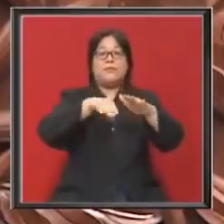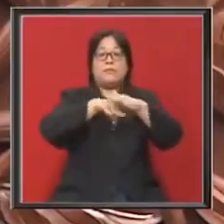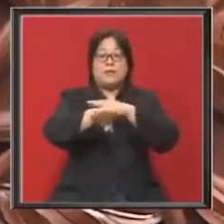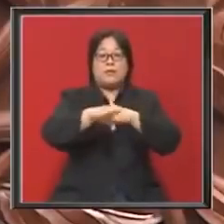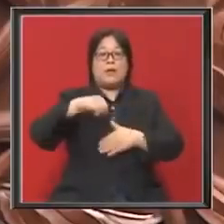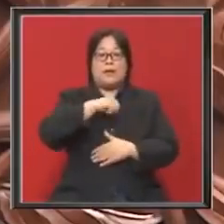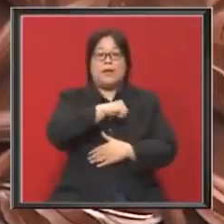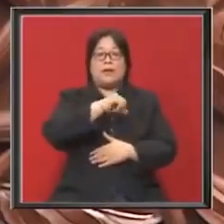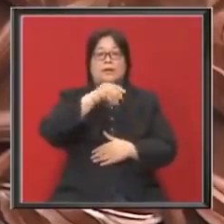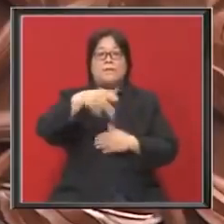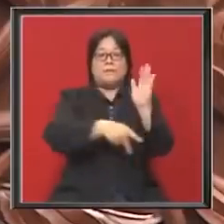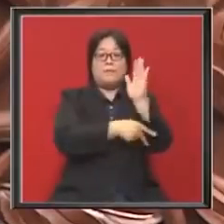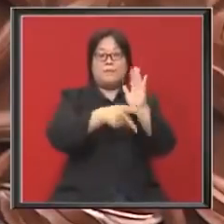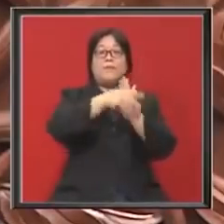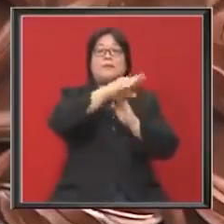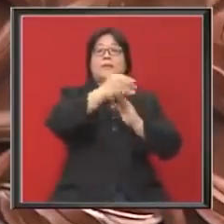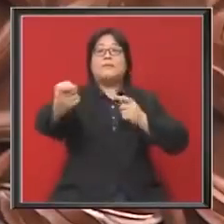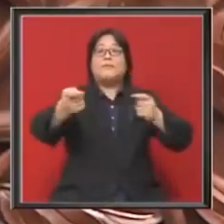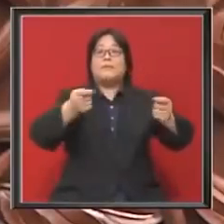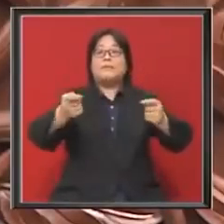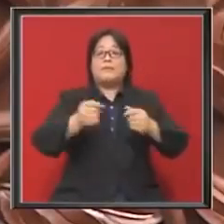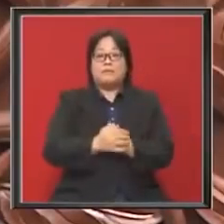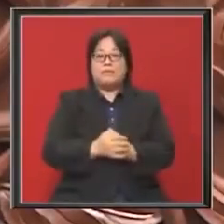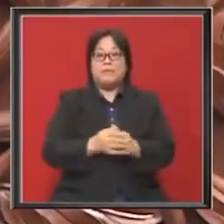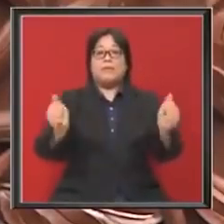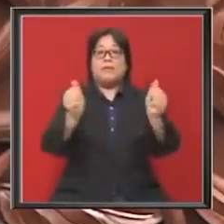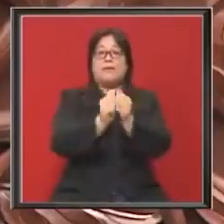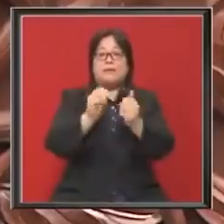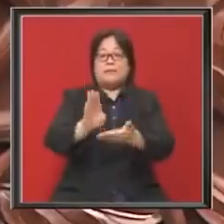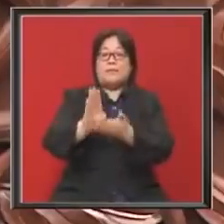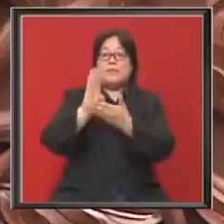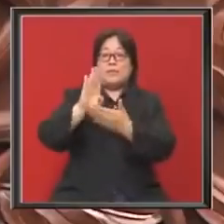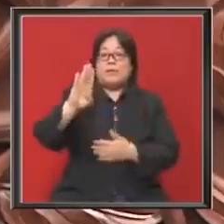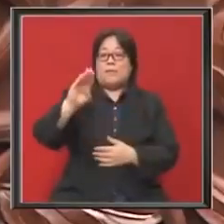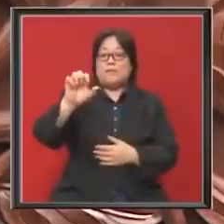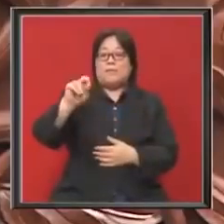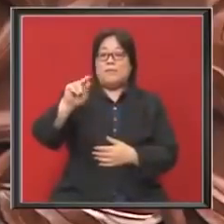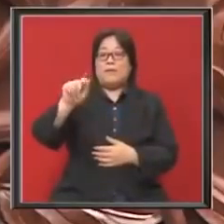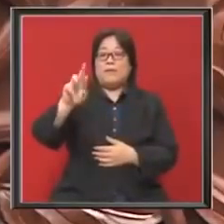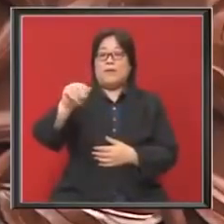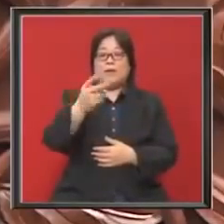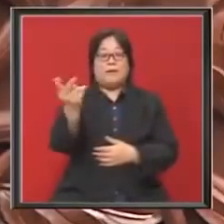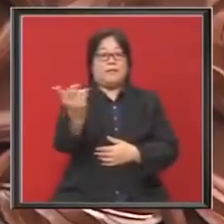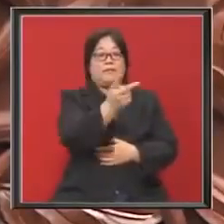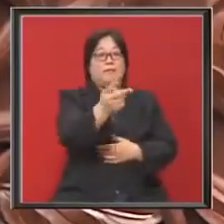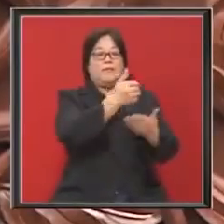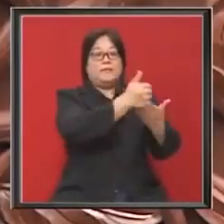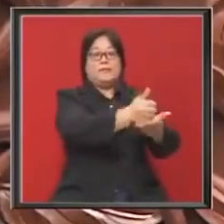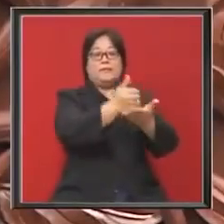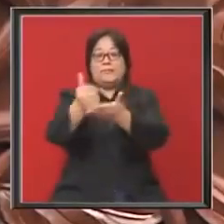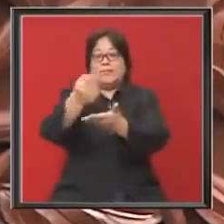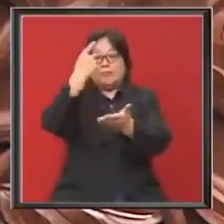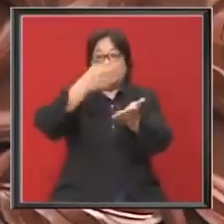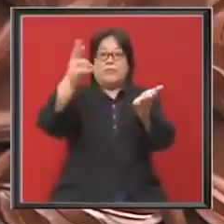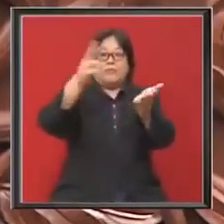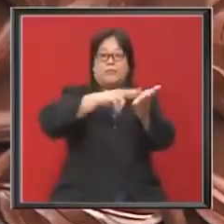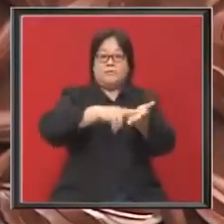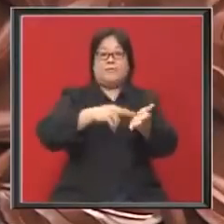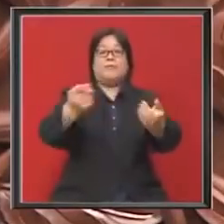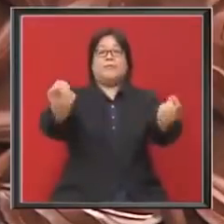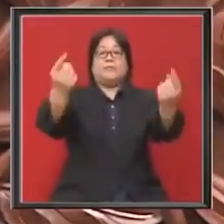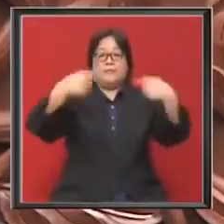blog ahli parlimen dan ketagihan dengan bantuan bentar e yang ditugaskan di kedua pintu tersebut untuk mencatatkan